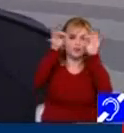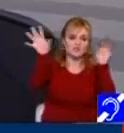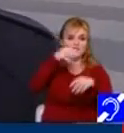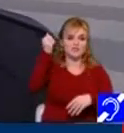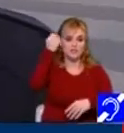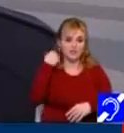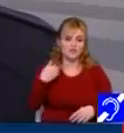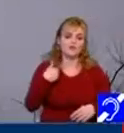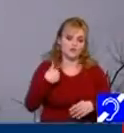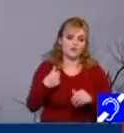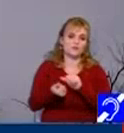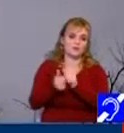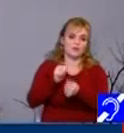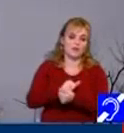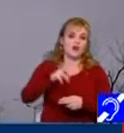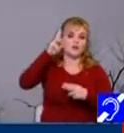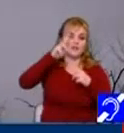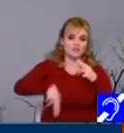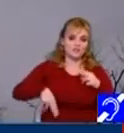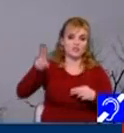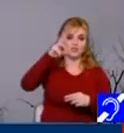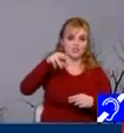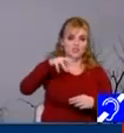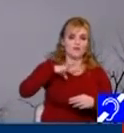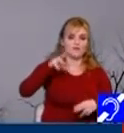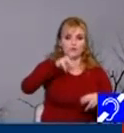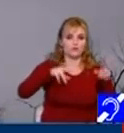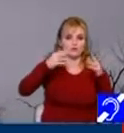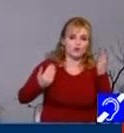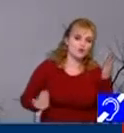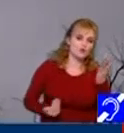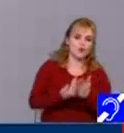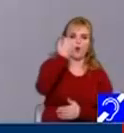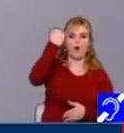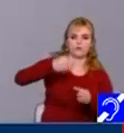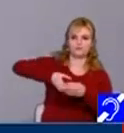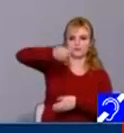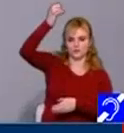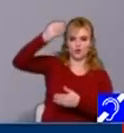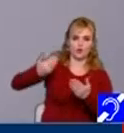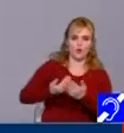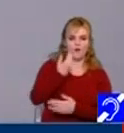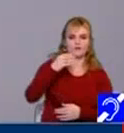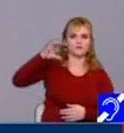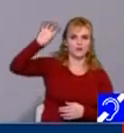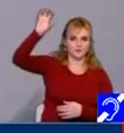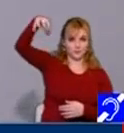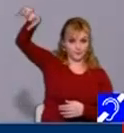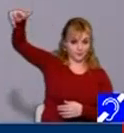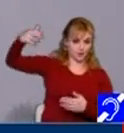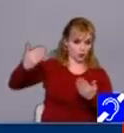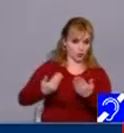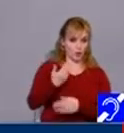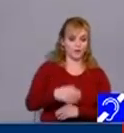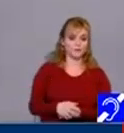care o folosesc acum. La sfârșitul lunii decembrie a fost construită rețeaua de iluminat cu becuri de tip LED pe străzele Bogdan Petricei cu HD-ul